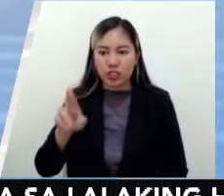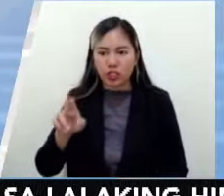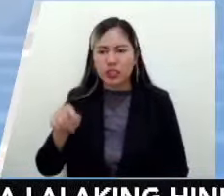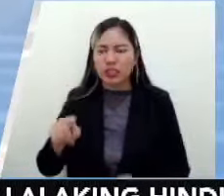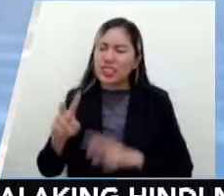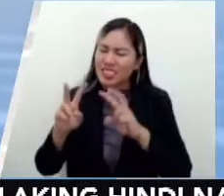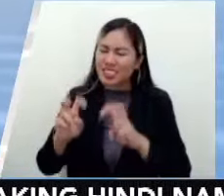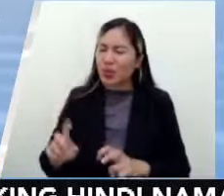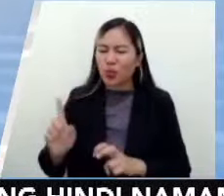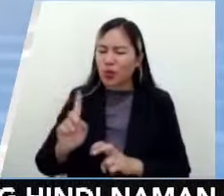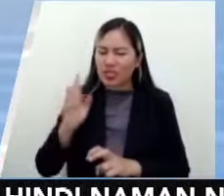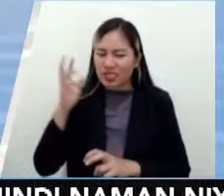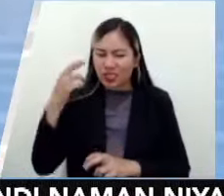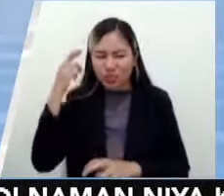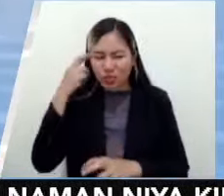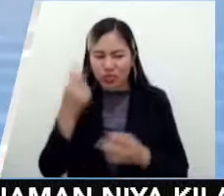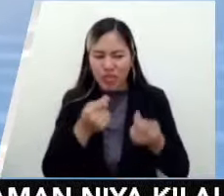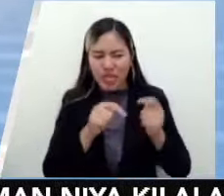siyang pahayag.